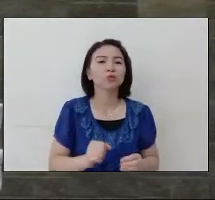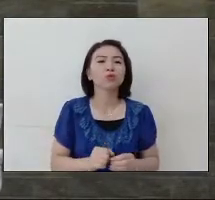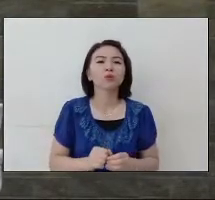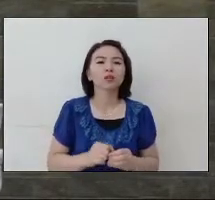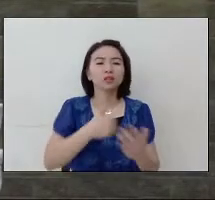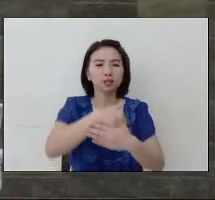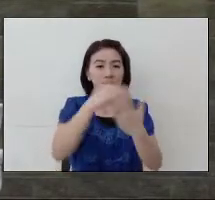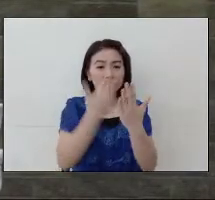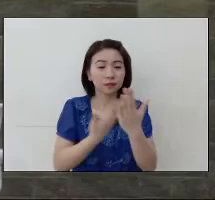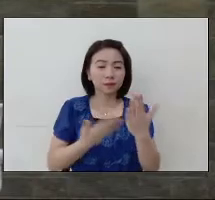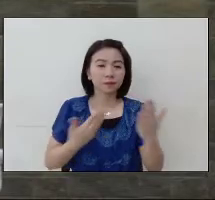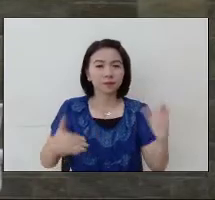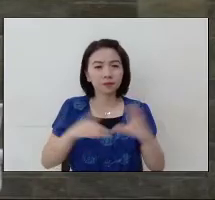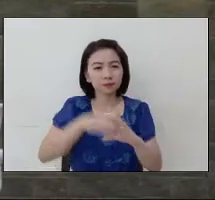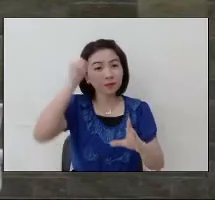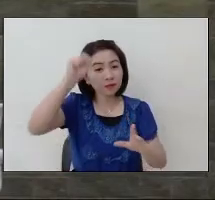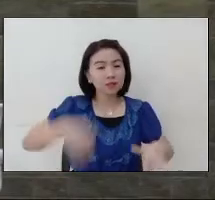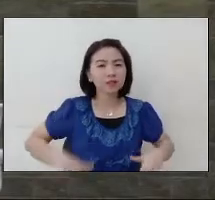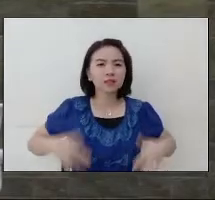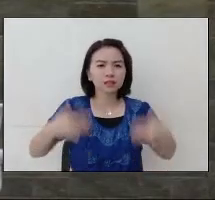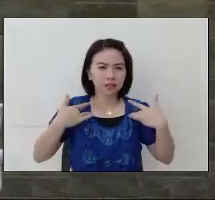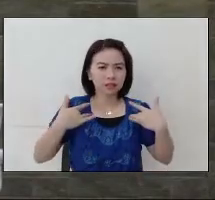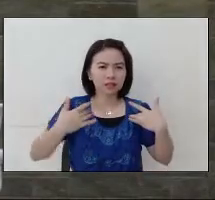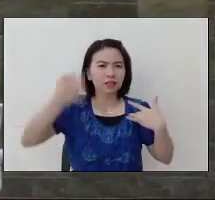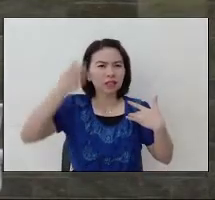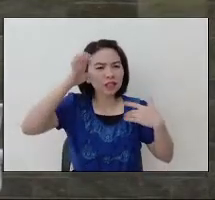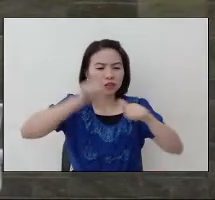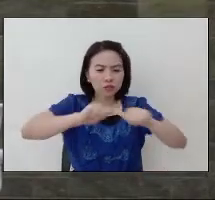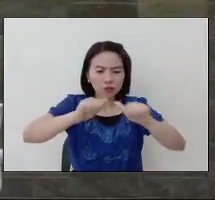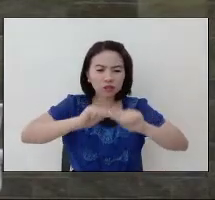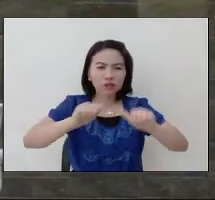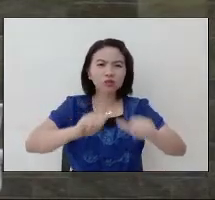what God, what the Lord Jesus Christ is doing.